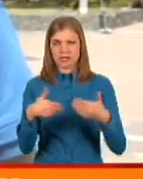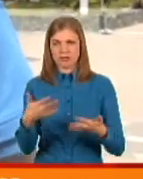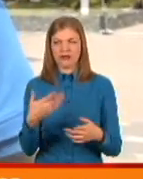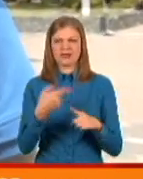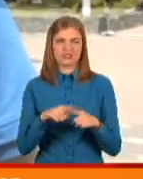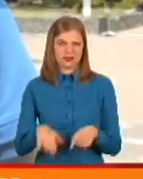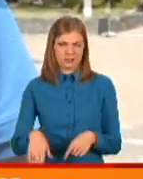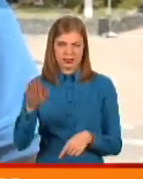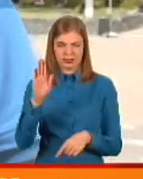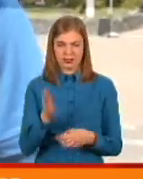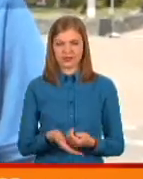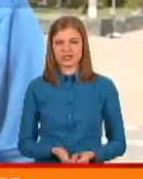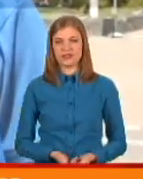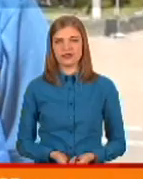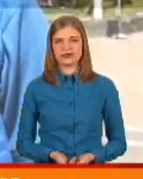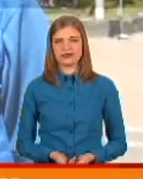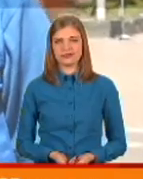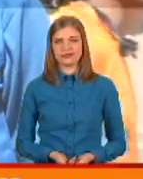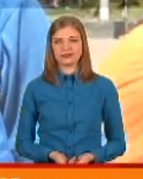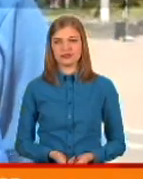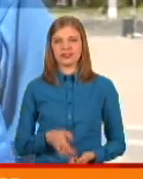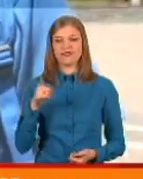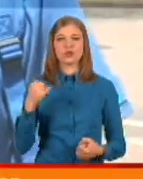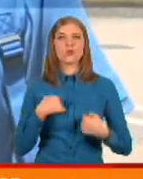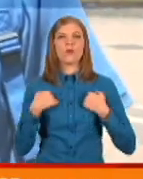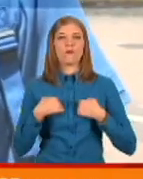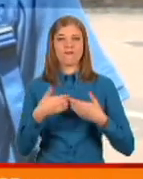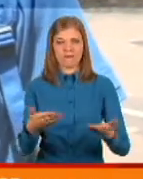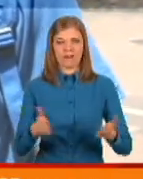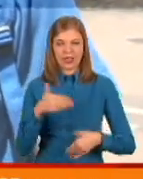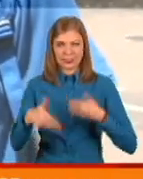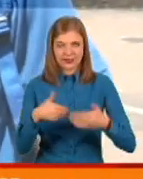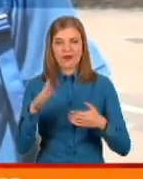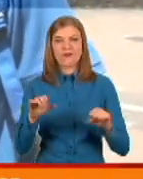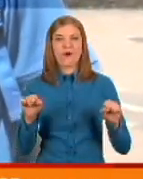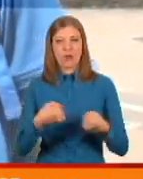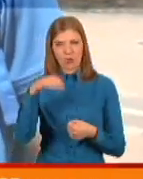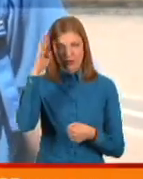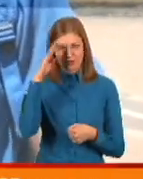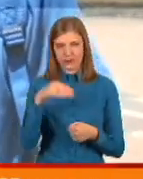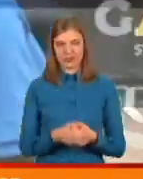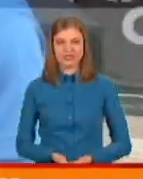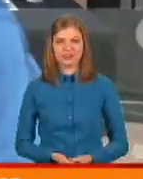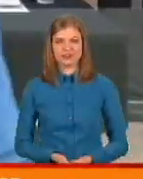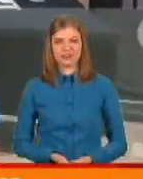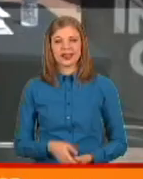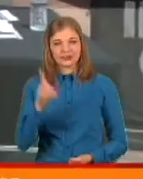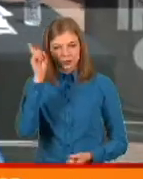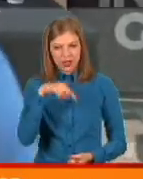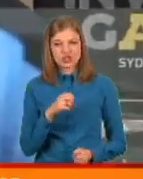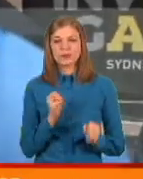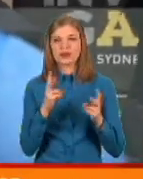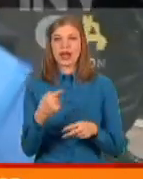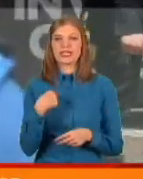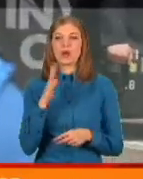це з дитинства. Ну. Він в ванні тренувався. В холодній воді, її теж не було. Знаєш,